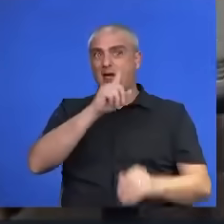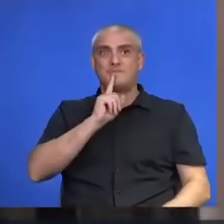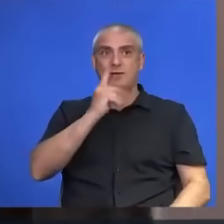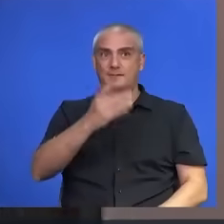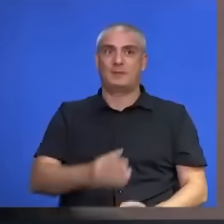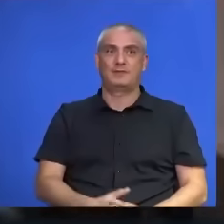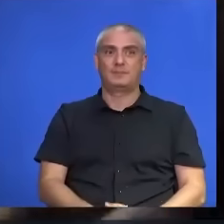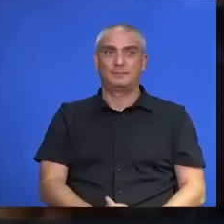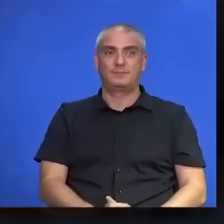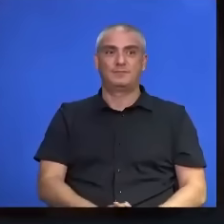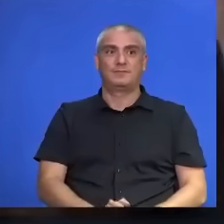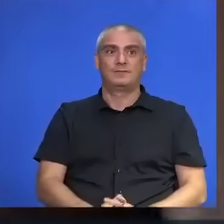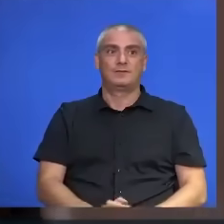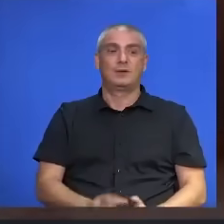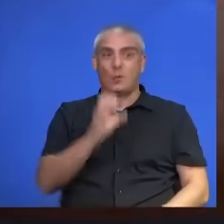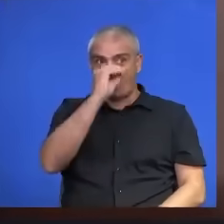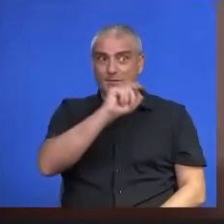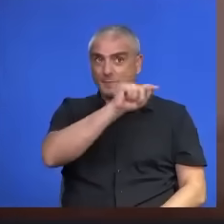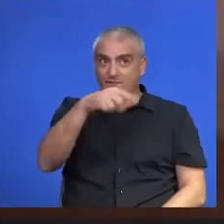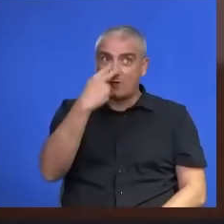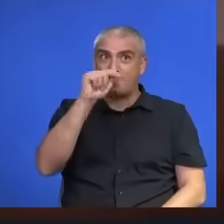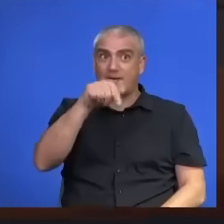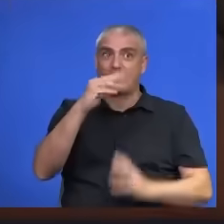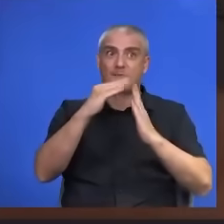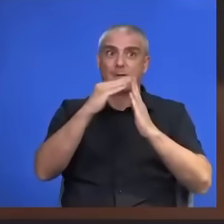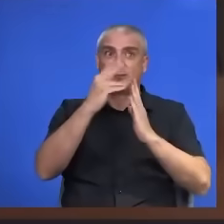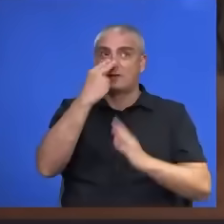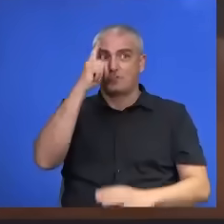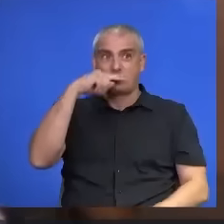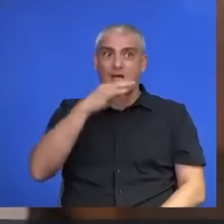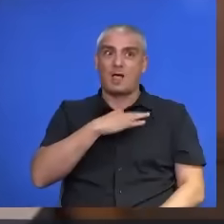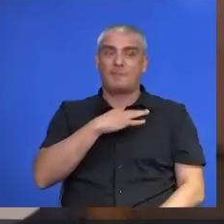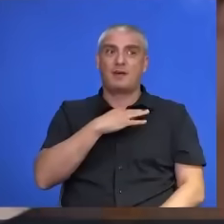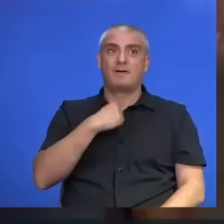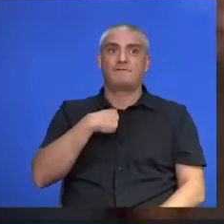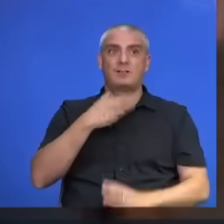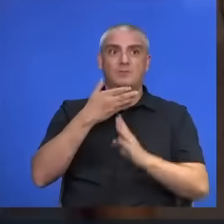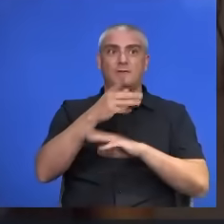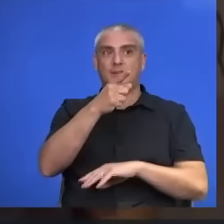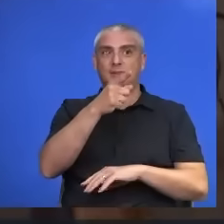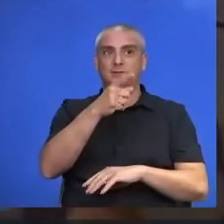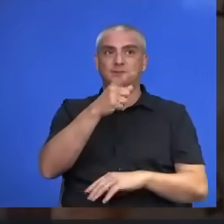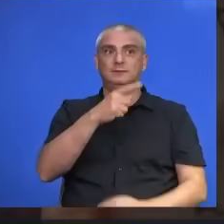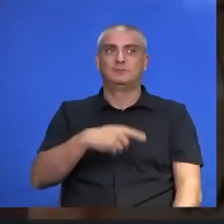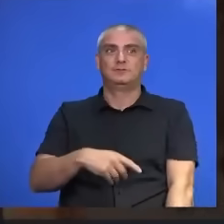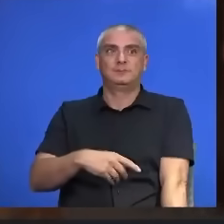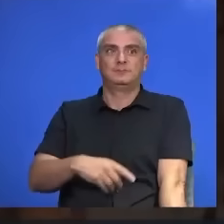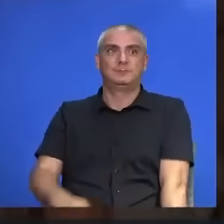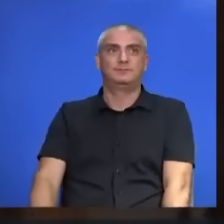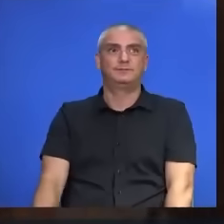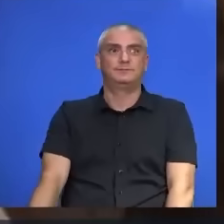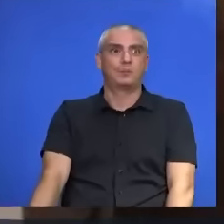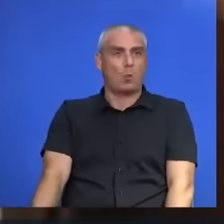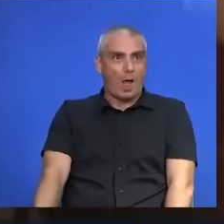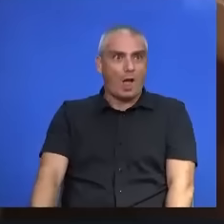אובמה אפילו ביקר בבית. ואתם רואים את האבא, ואני עומד שם בכניסה. אתם משדרות! וואו. אובמה